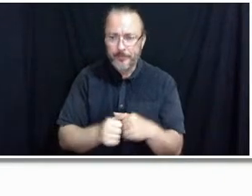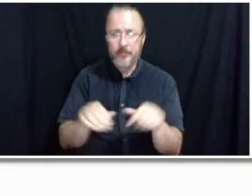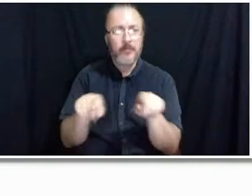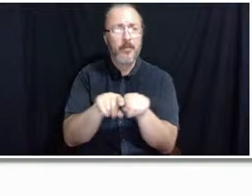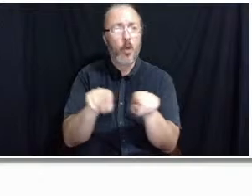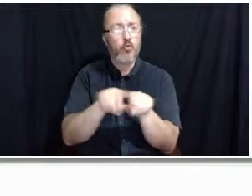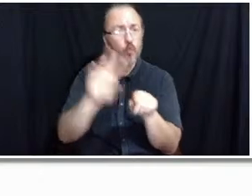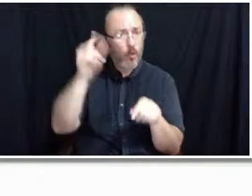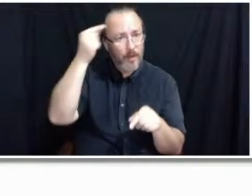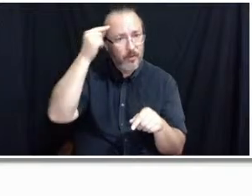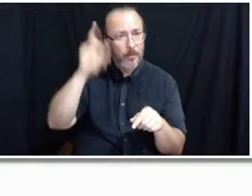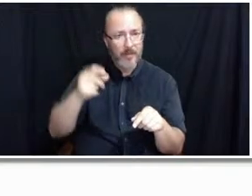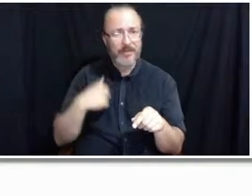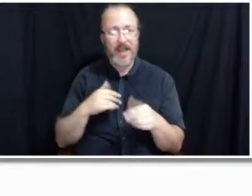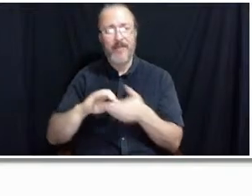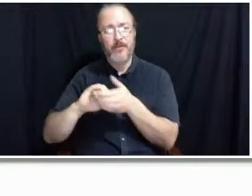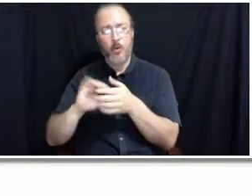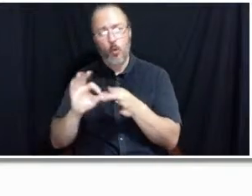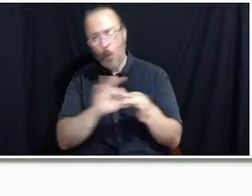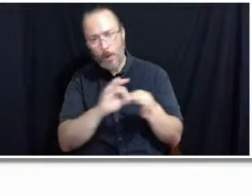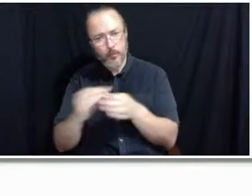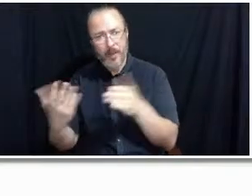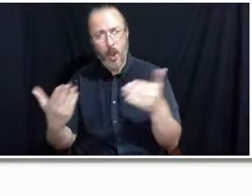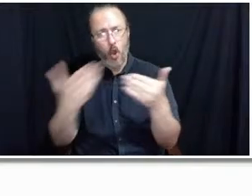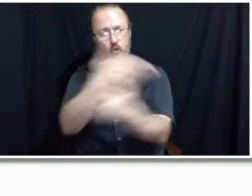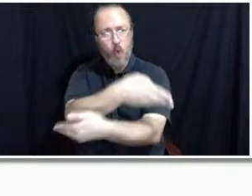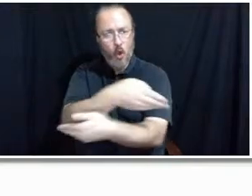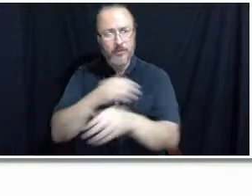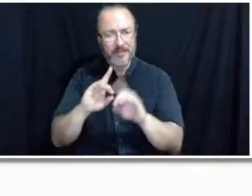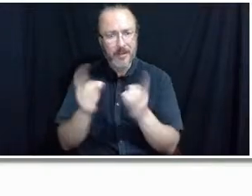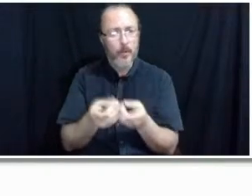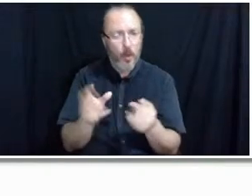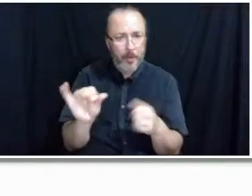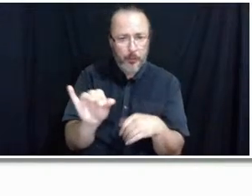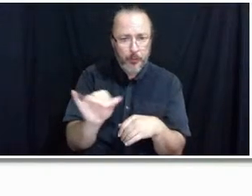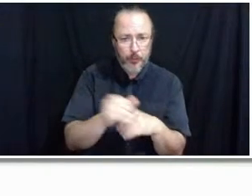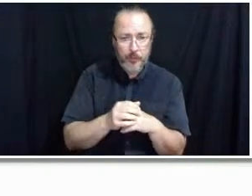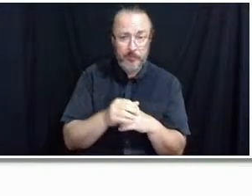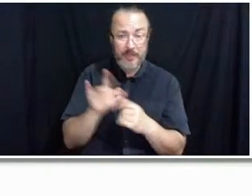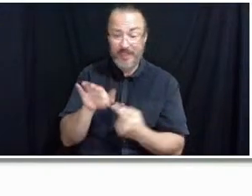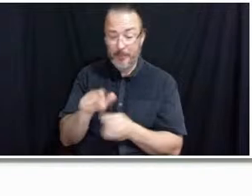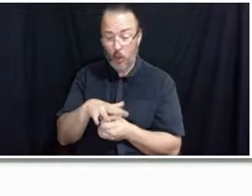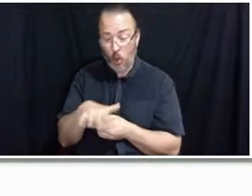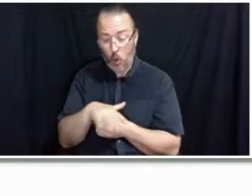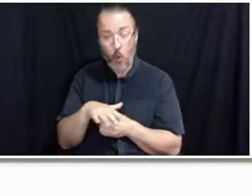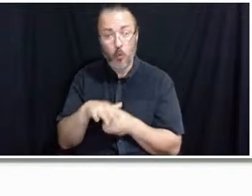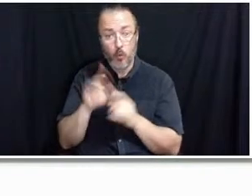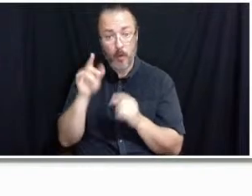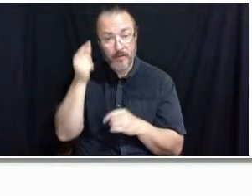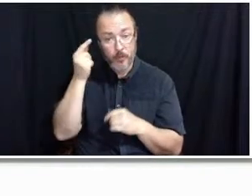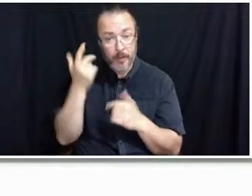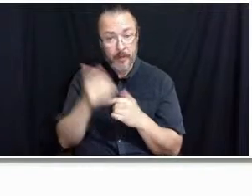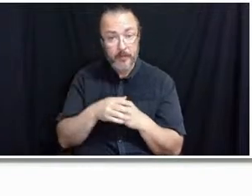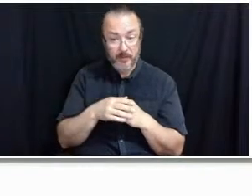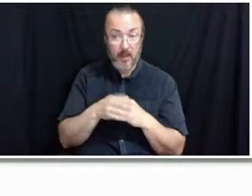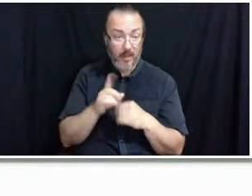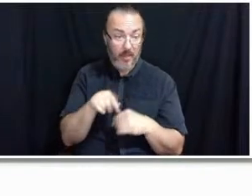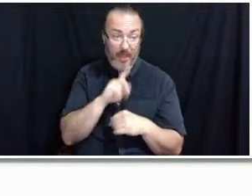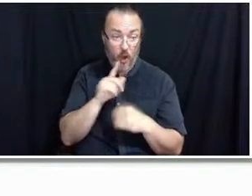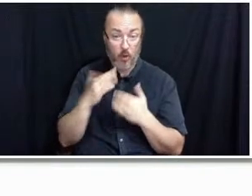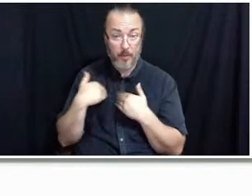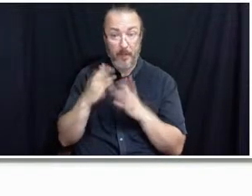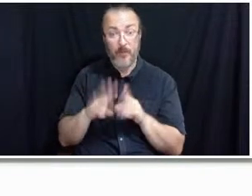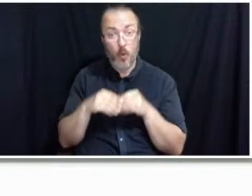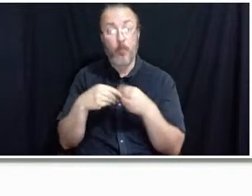coopération entre départements, secteurs et niveaux gouvernementaux, notamment du fait que les collectivités locales sont de plus en